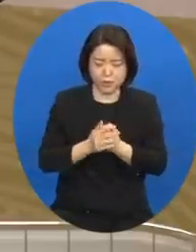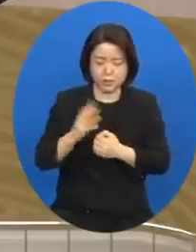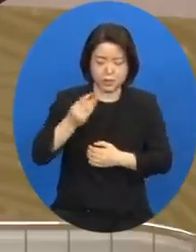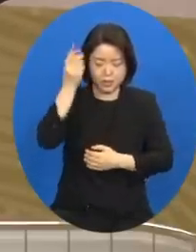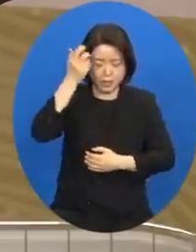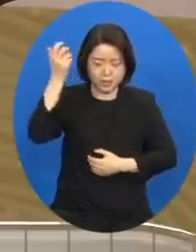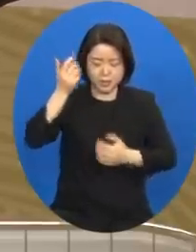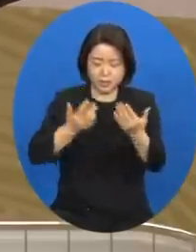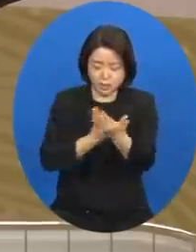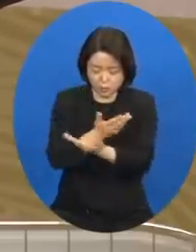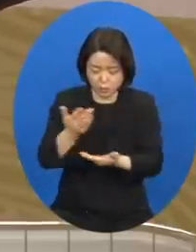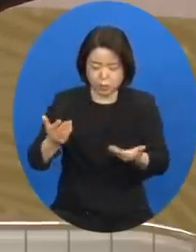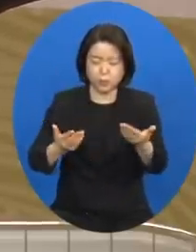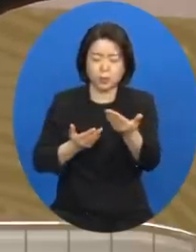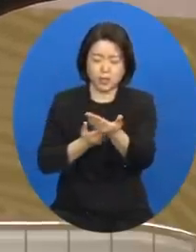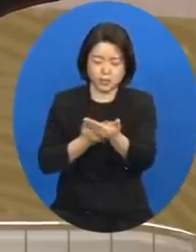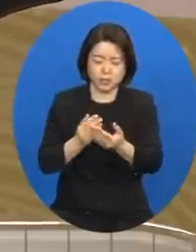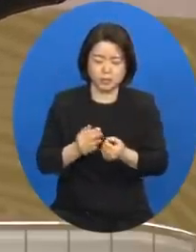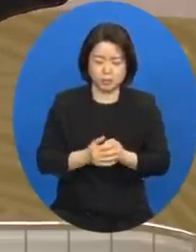성령의 교통하심이